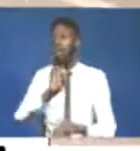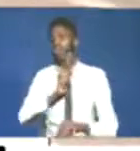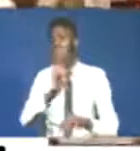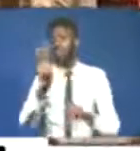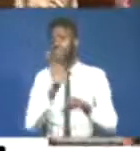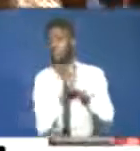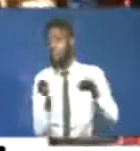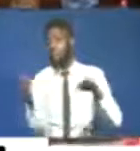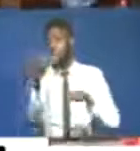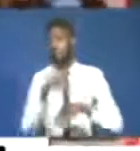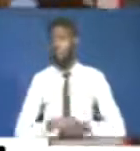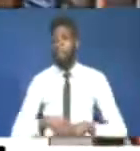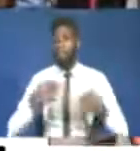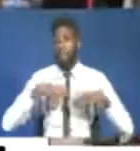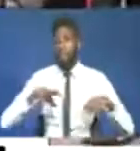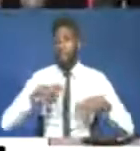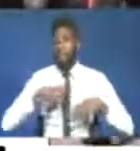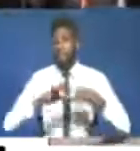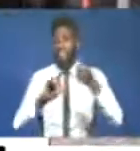yao.